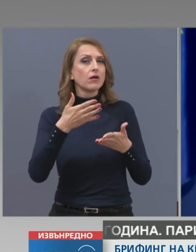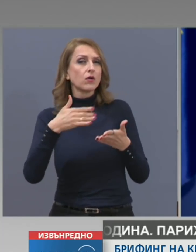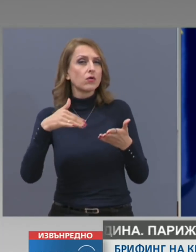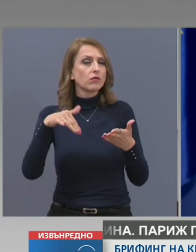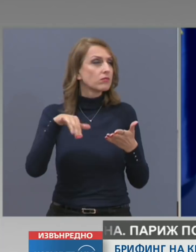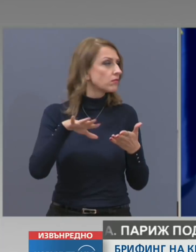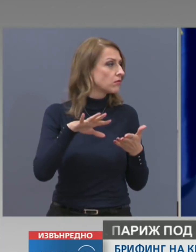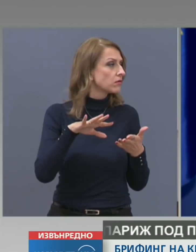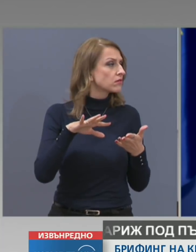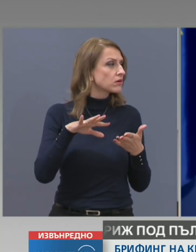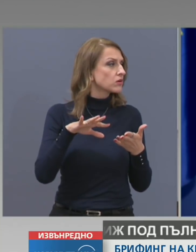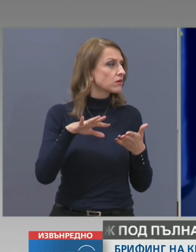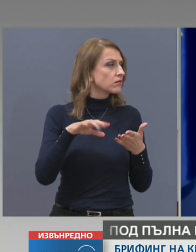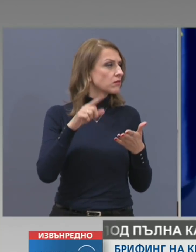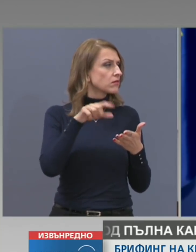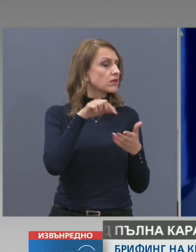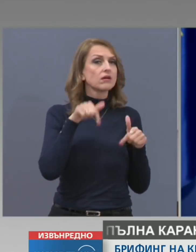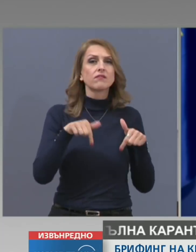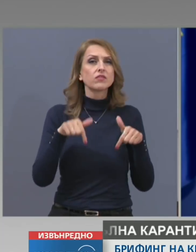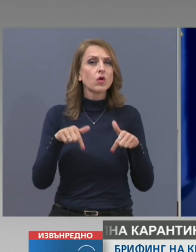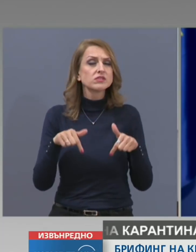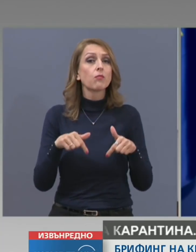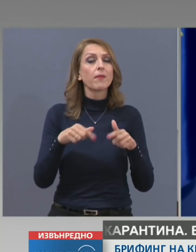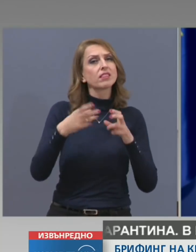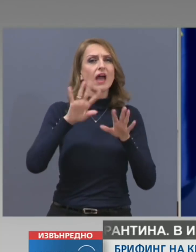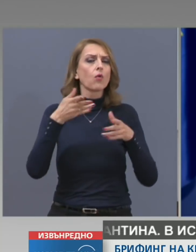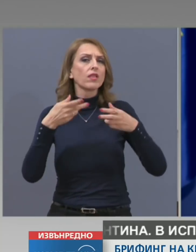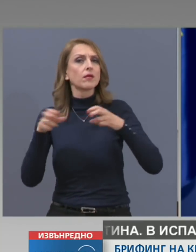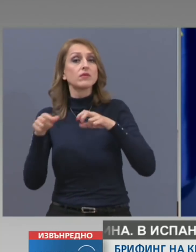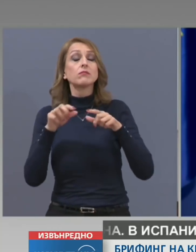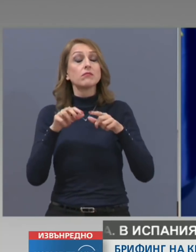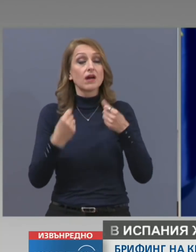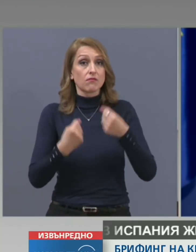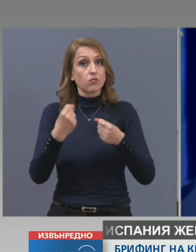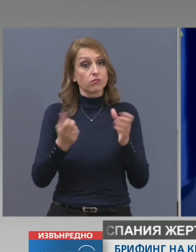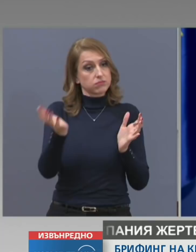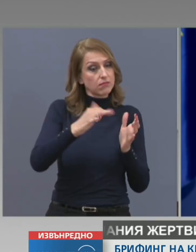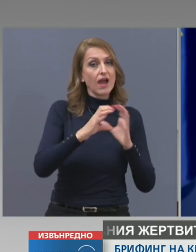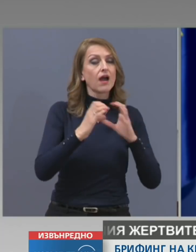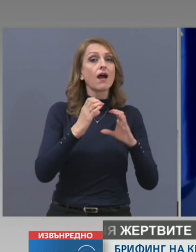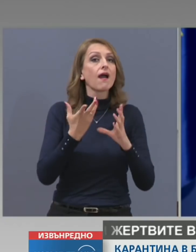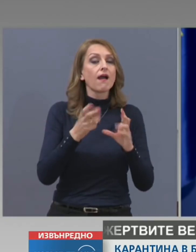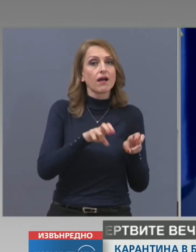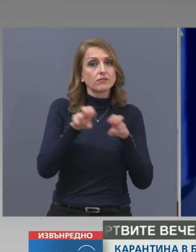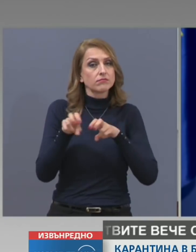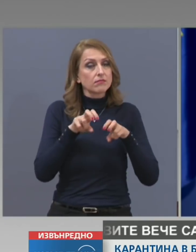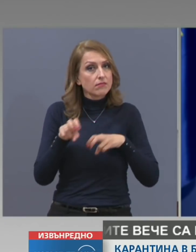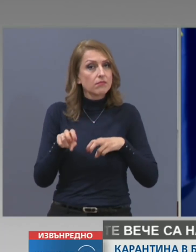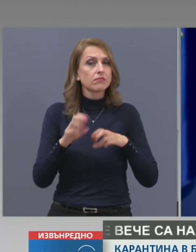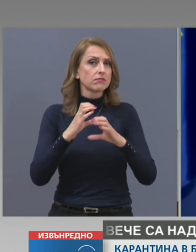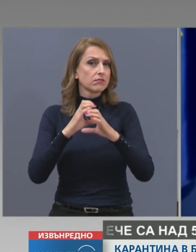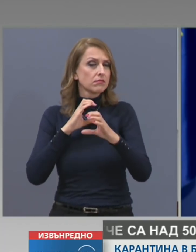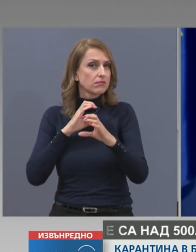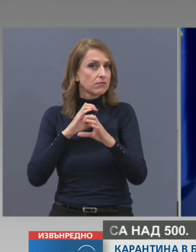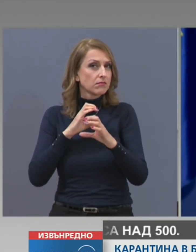туристите от Великобритания вече и към този момент напускат, ще бъдат извозени с... Днес са напуснали две групи